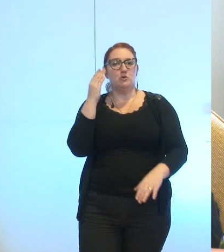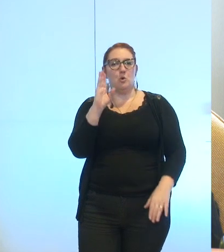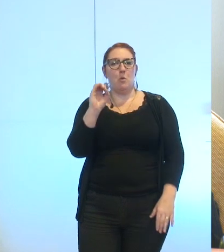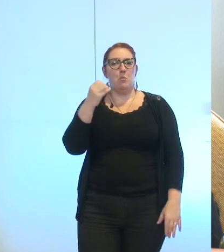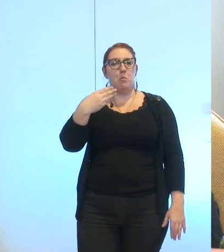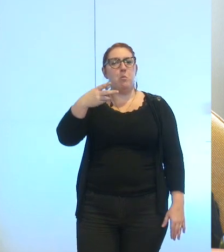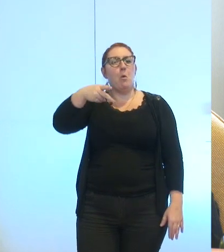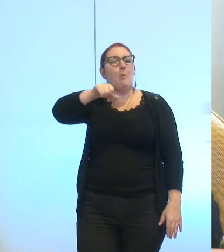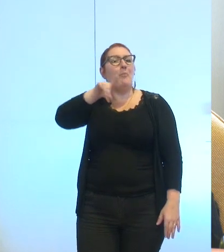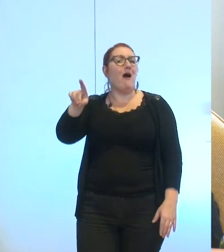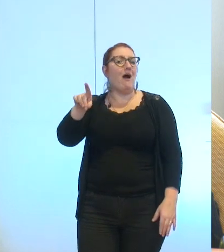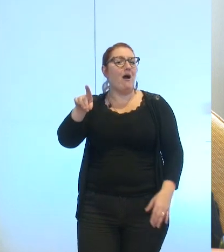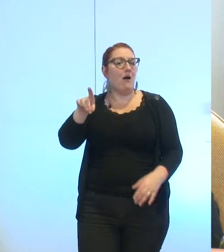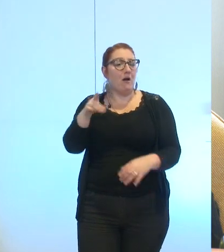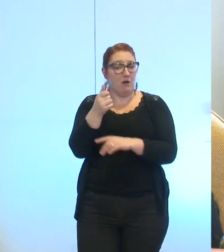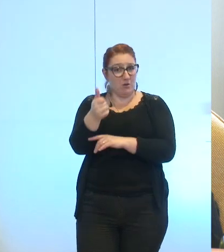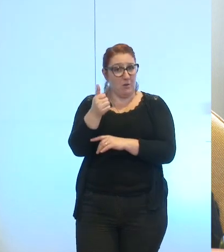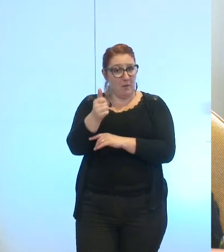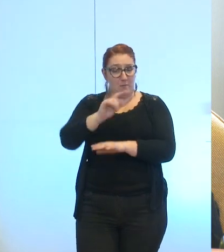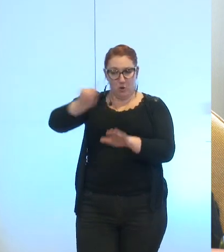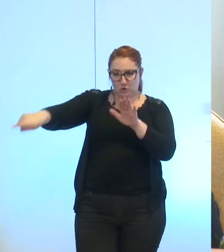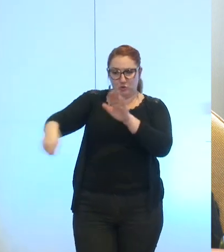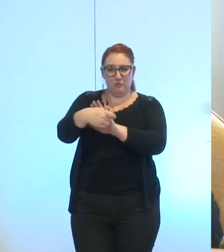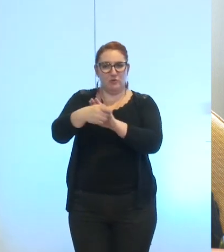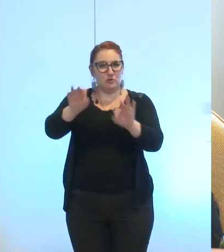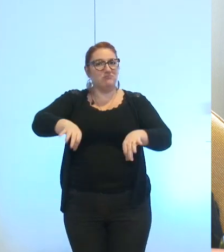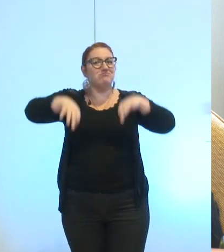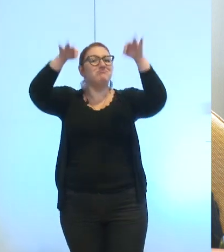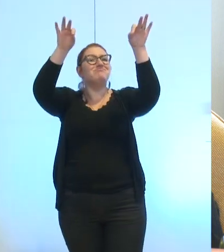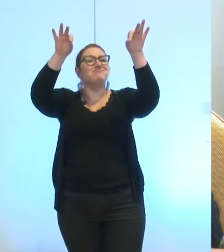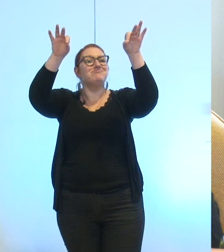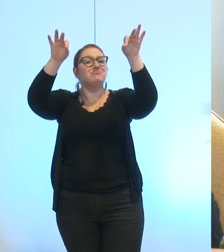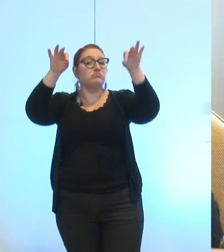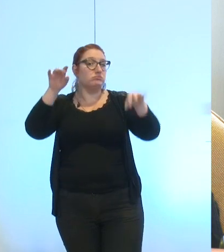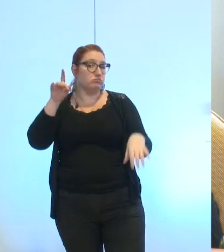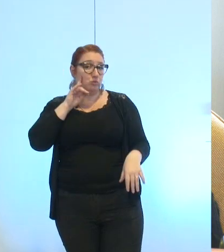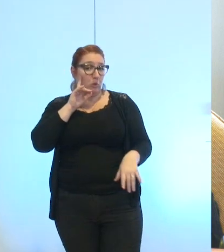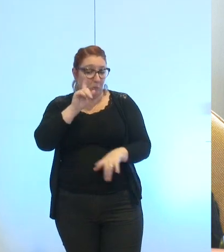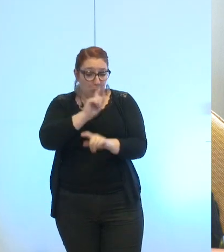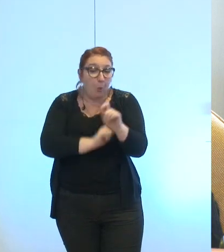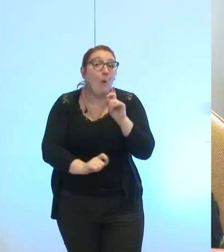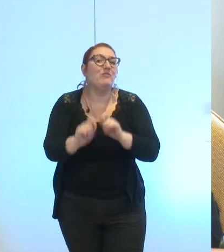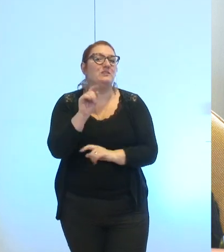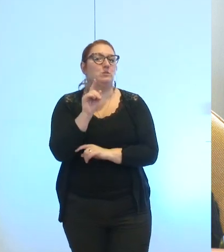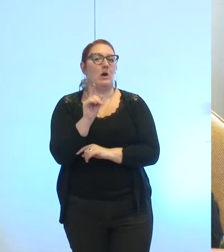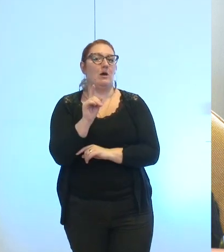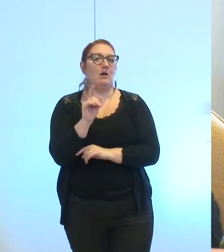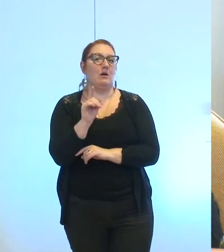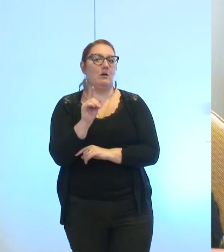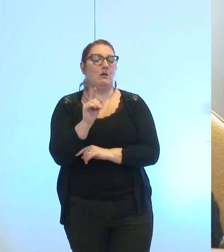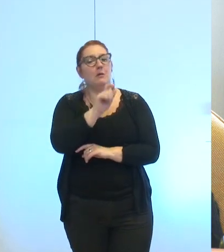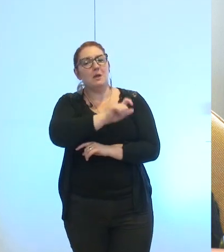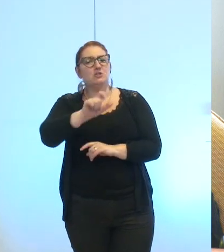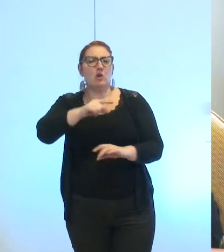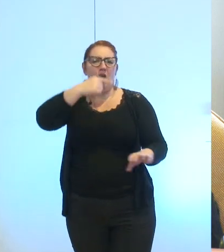avait suspendu la subvention au corgis d'orange il l'avait fait à titre très Provis ir quand un certain nombre d'intellectuels